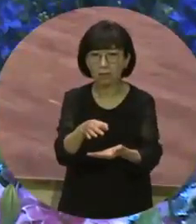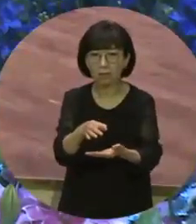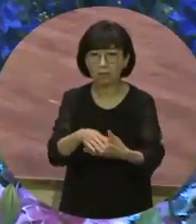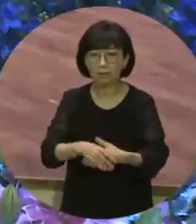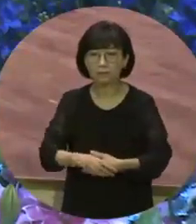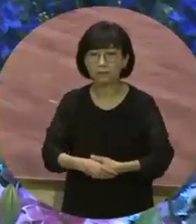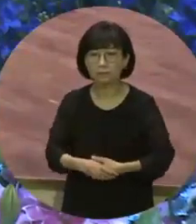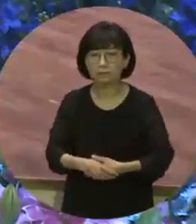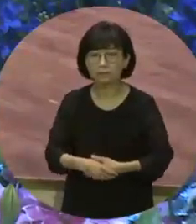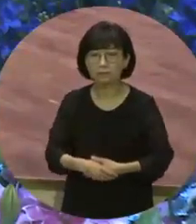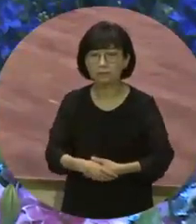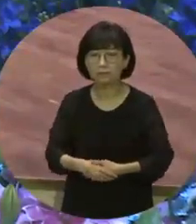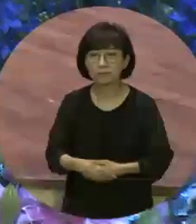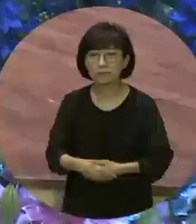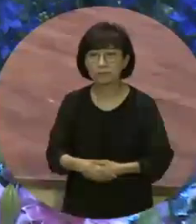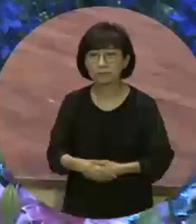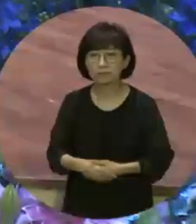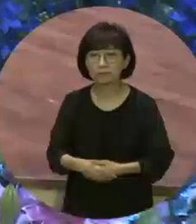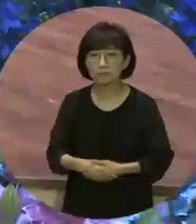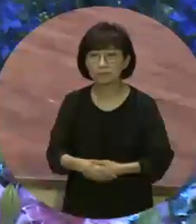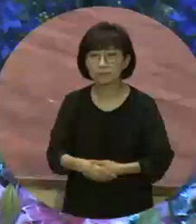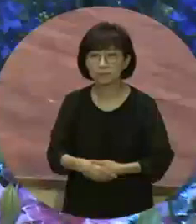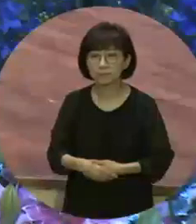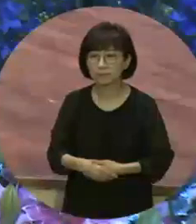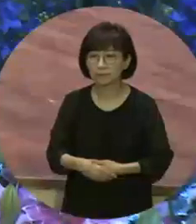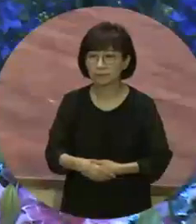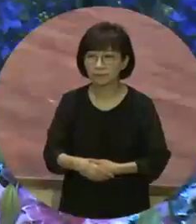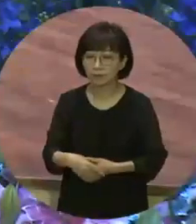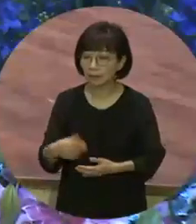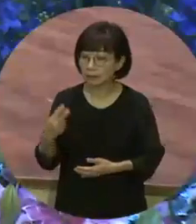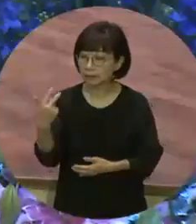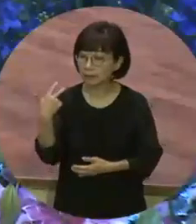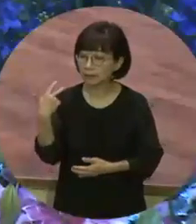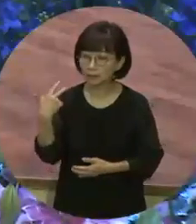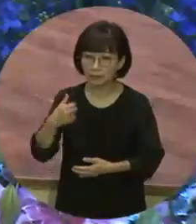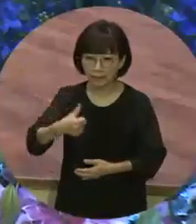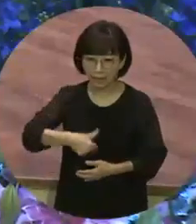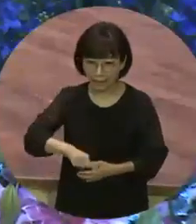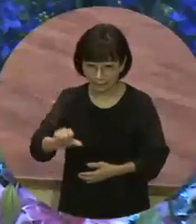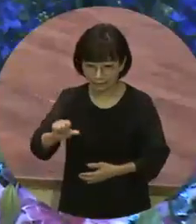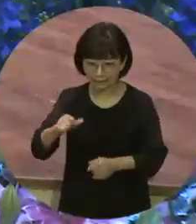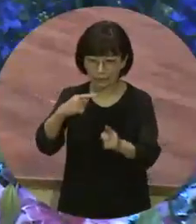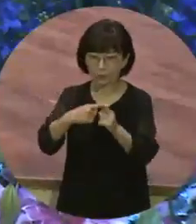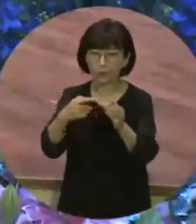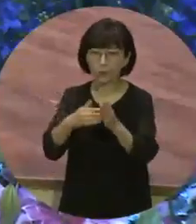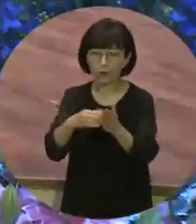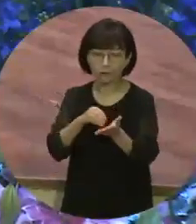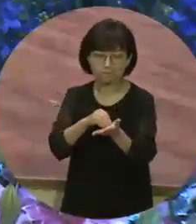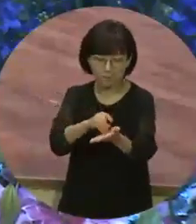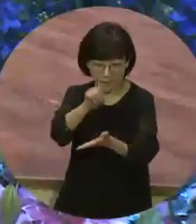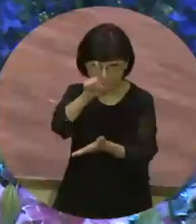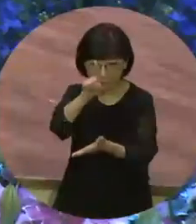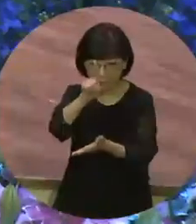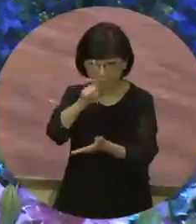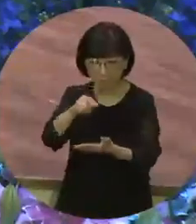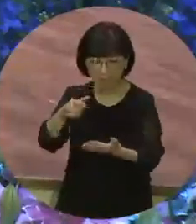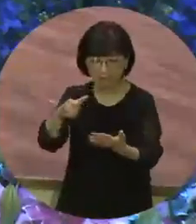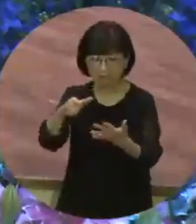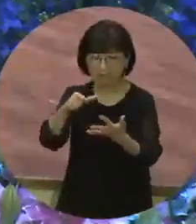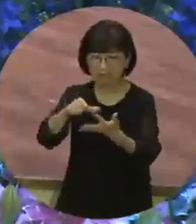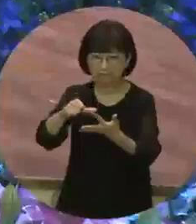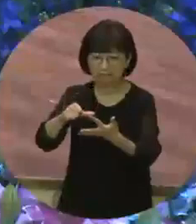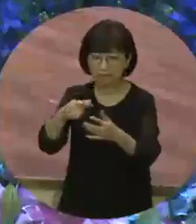아들이 어제 교회 한 분 나왔대, 지난주. 믿음이 없어. 막내는 나오지도 않고.